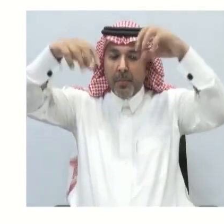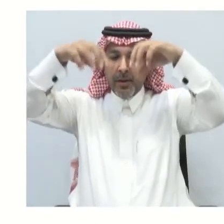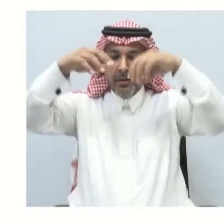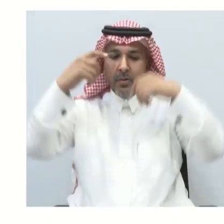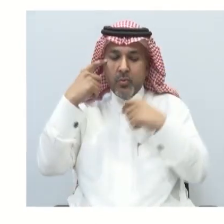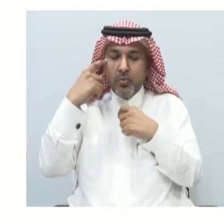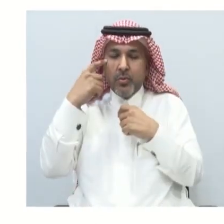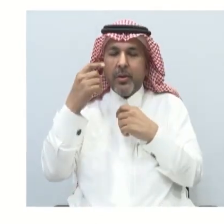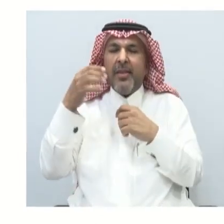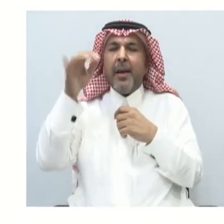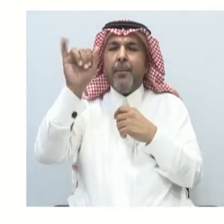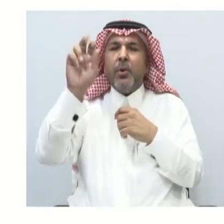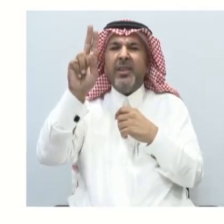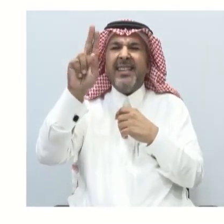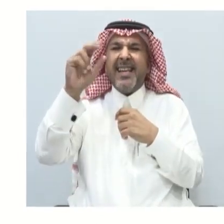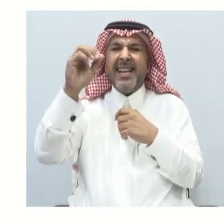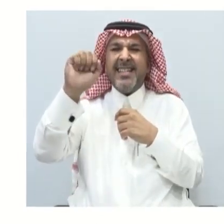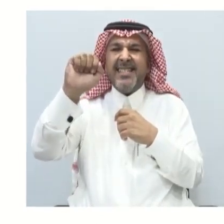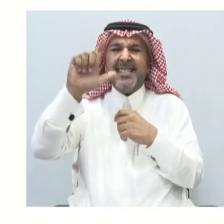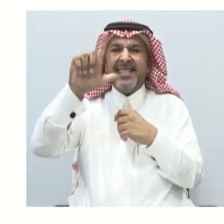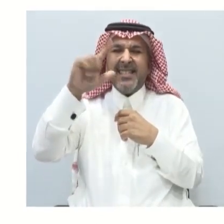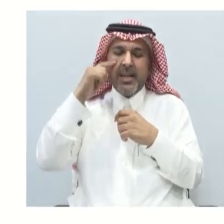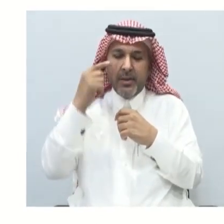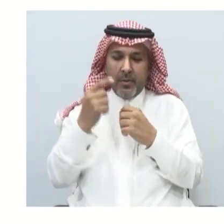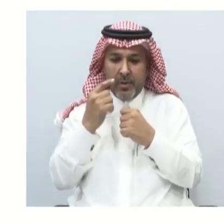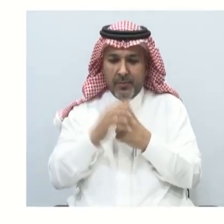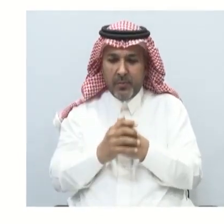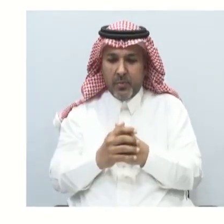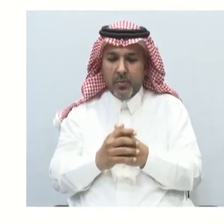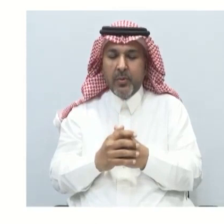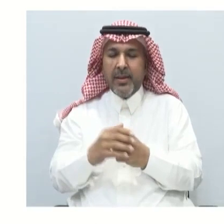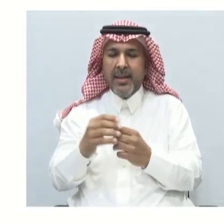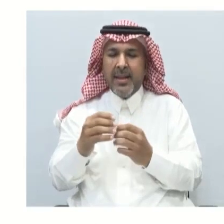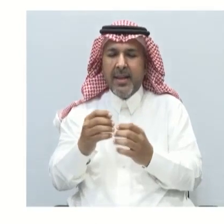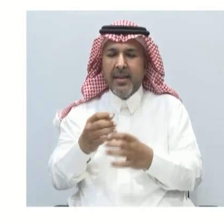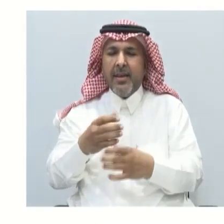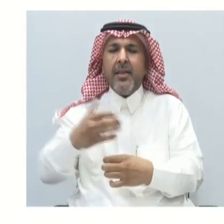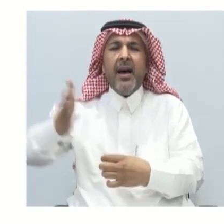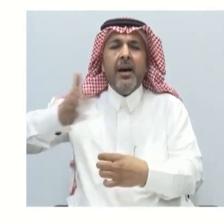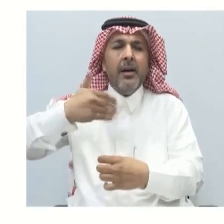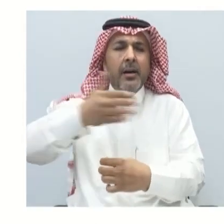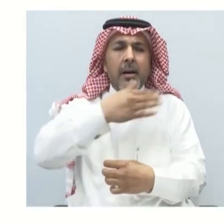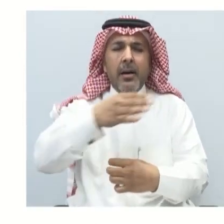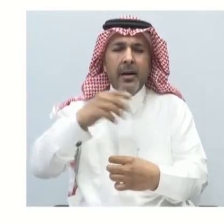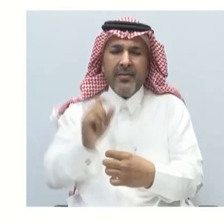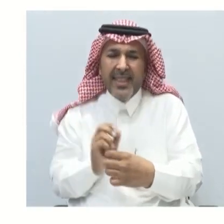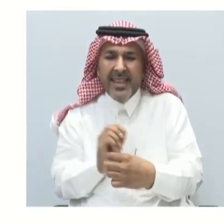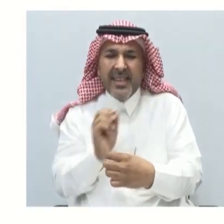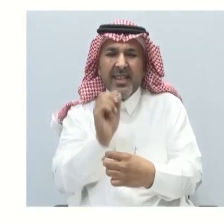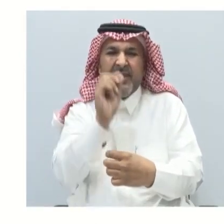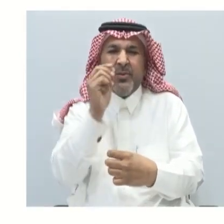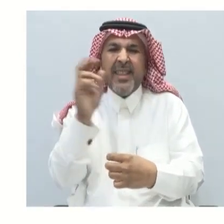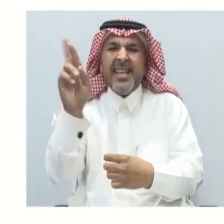اشوائي متصل نسبه الزيوت الطياره في البخور ايضا هذه تتحمل اعداد فيها فواصل فبالتالي